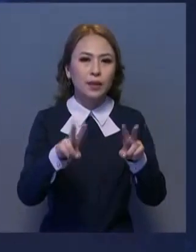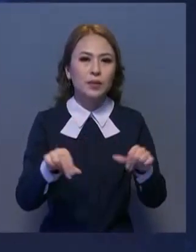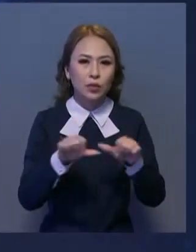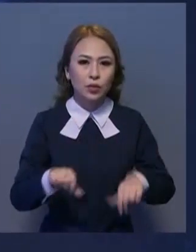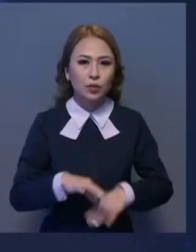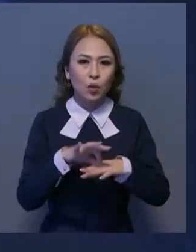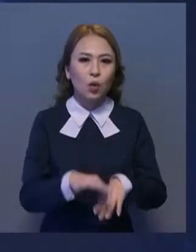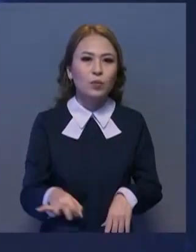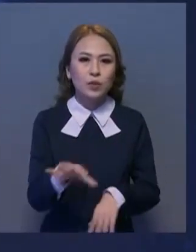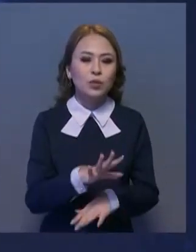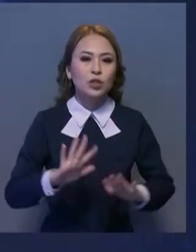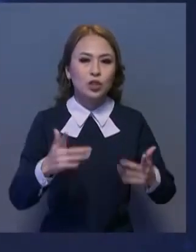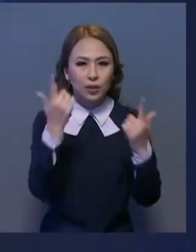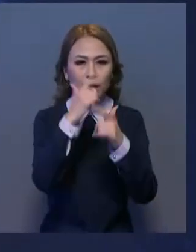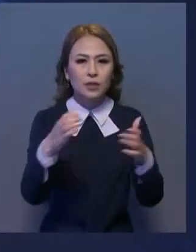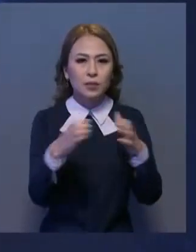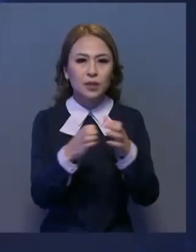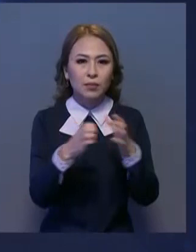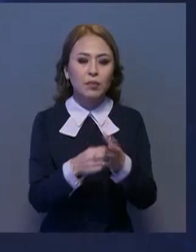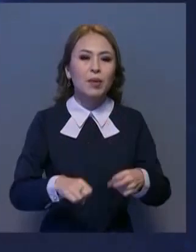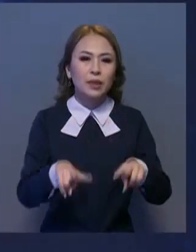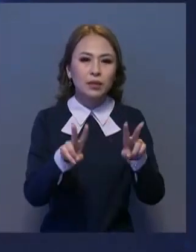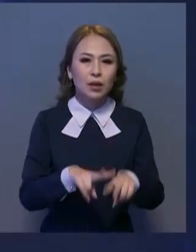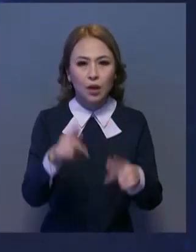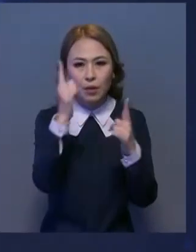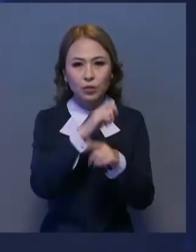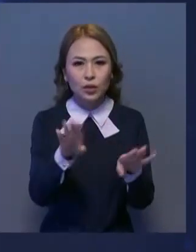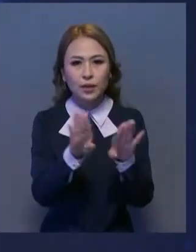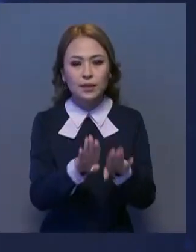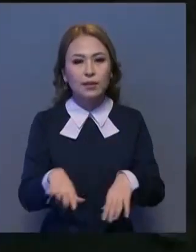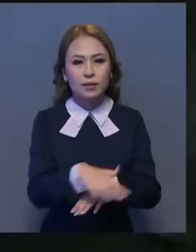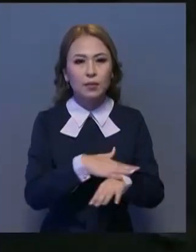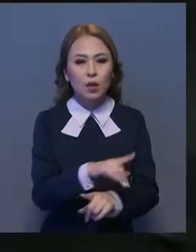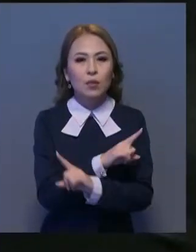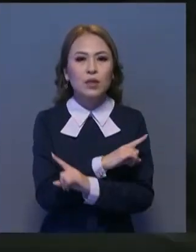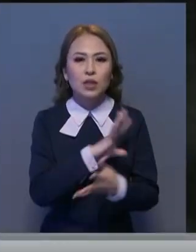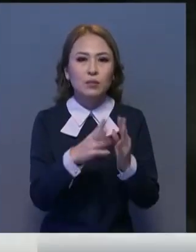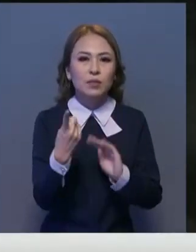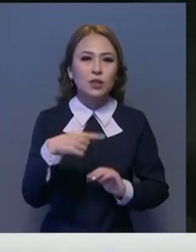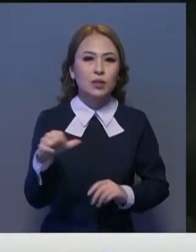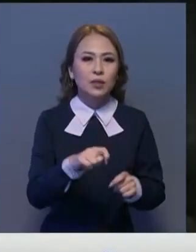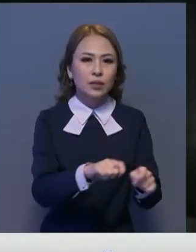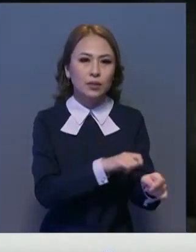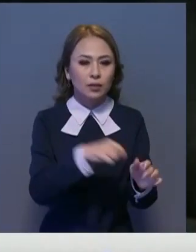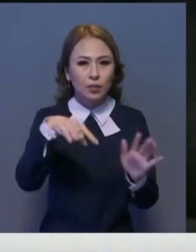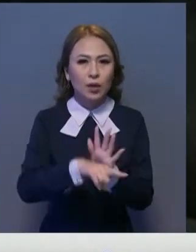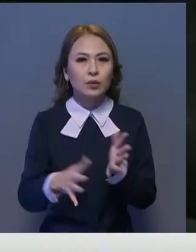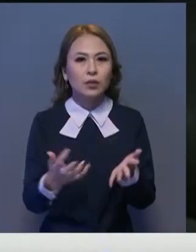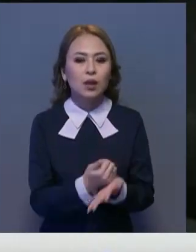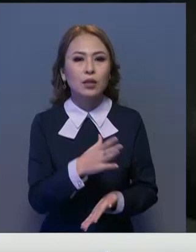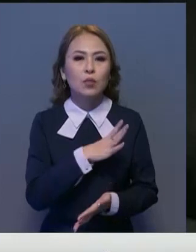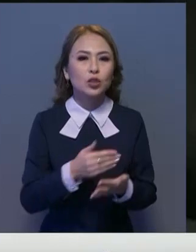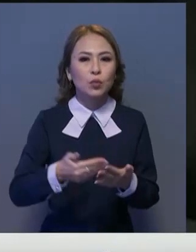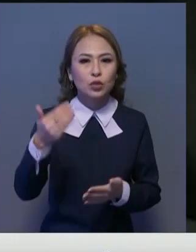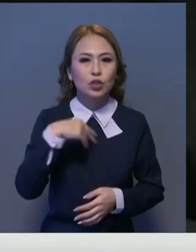арнайы комиссия құрды. Облыстық төтенше жағдайлар департаменті мамандарының хабарлауынша қаза тапқандар 1,5 шақырым тереңдіктен табылған.